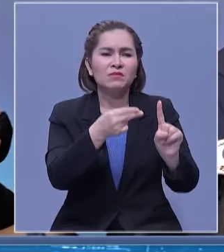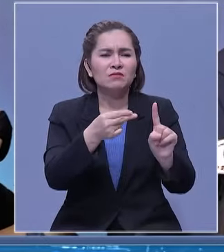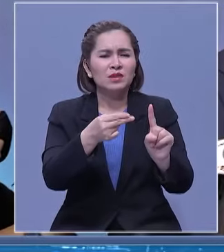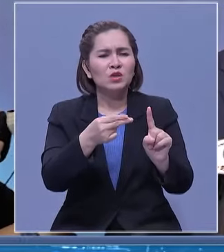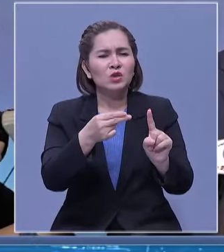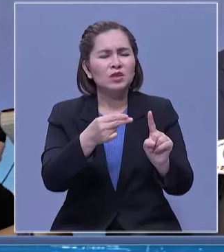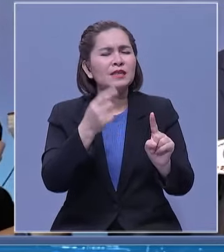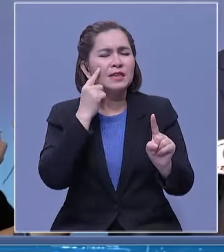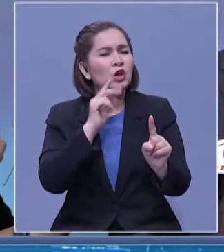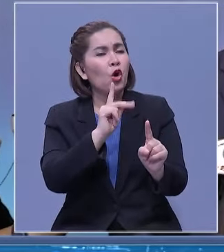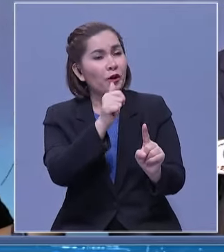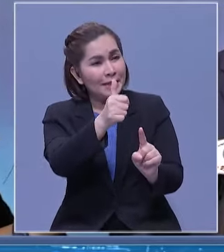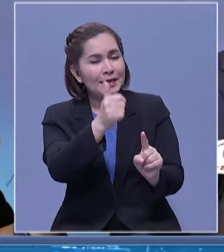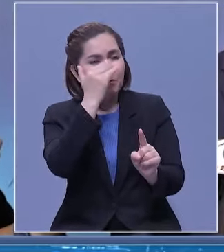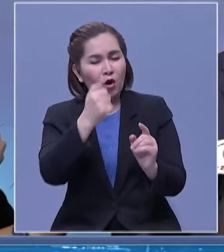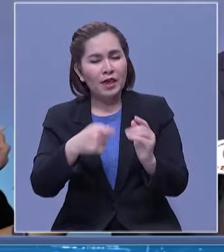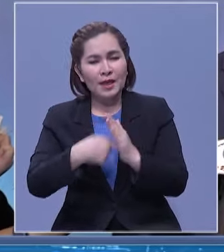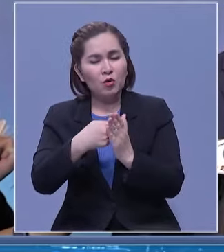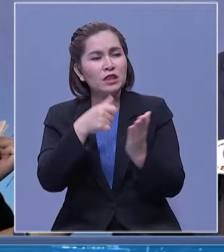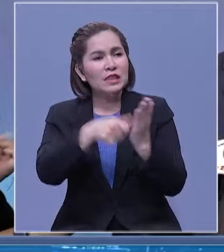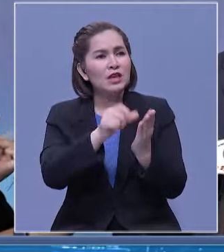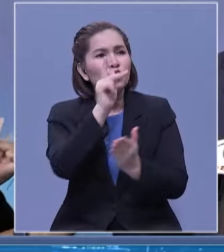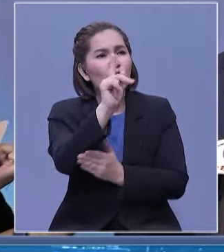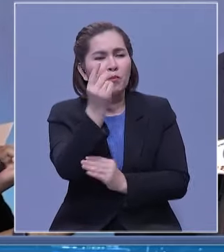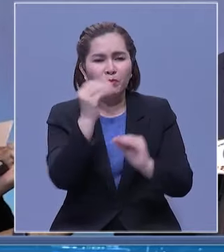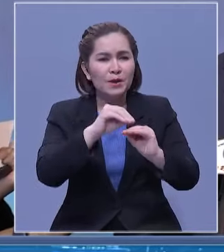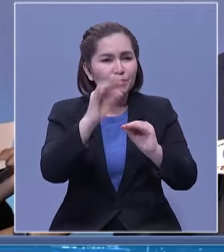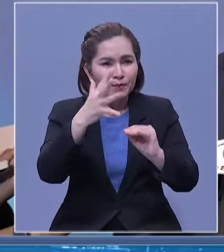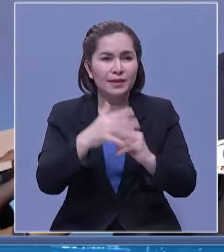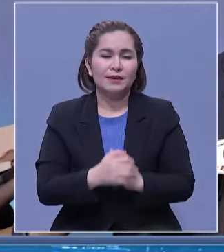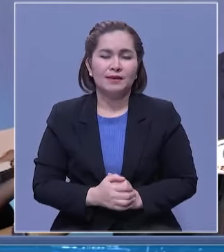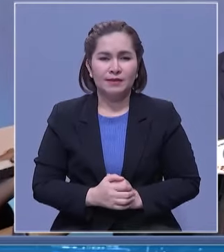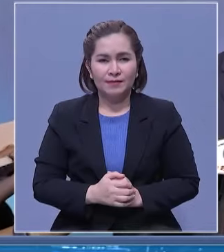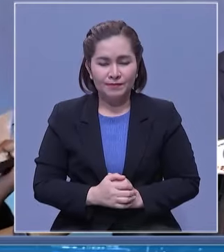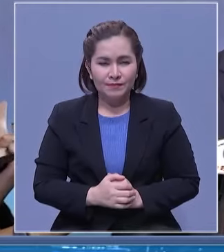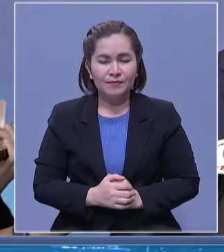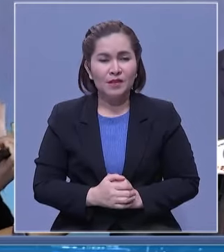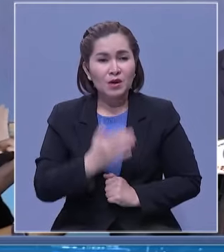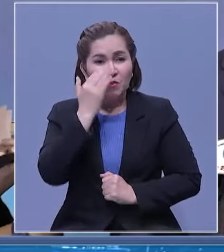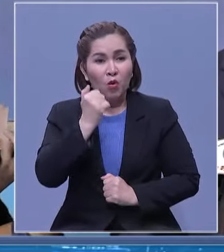มีข้อดีก็คือประเทศไทยเราก็ไม่ต้องเป็นหนี้เพิ่มอ่ะค่ะลดโอกาสในประเทศ